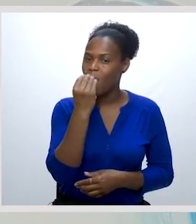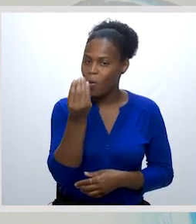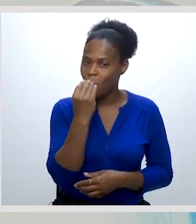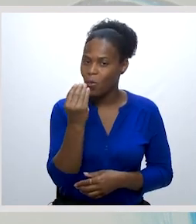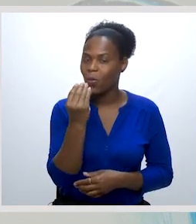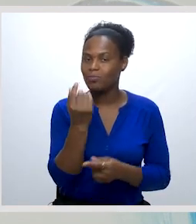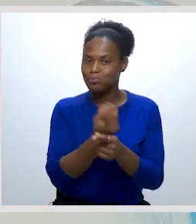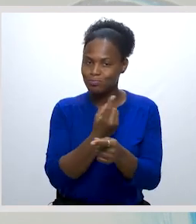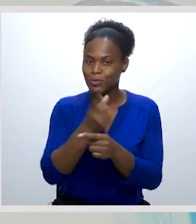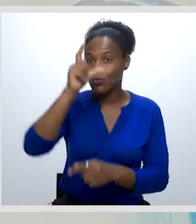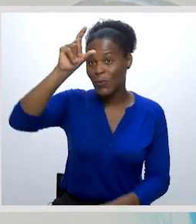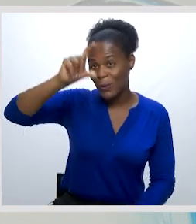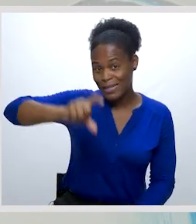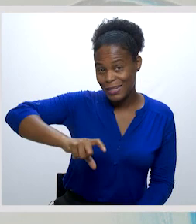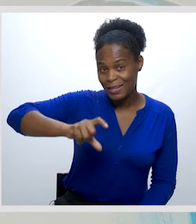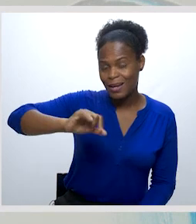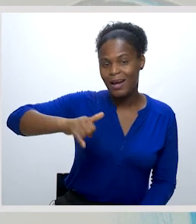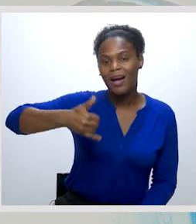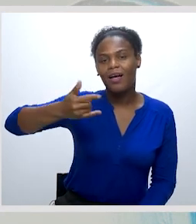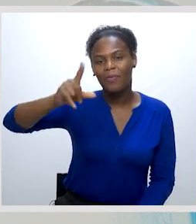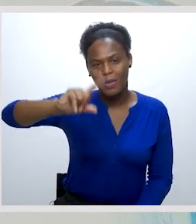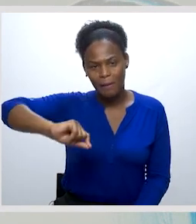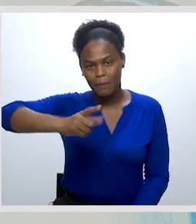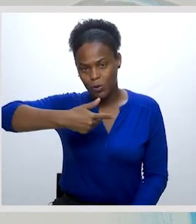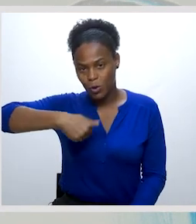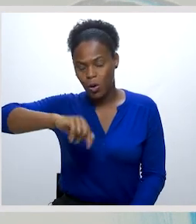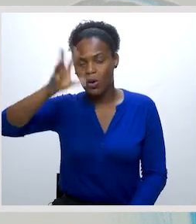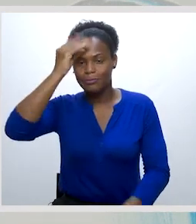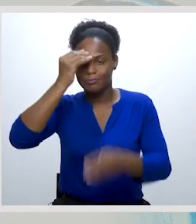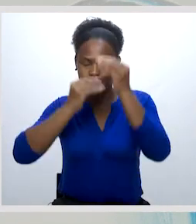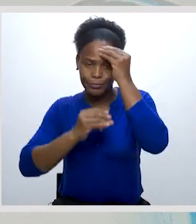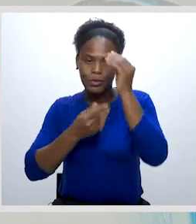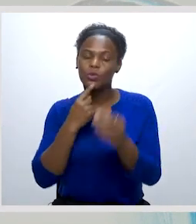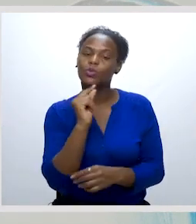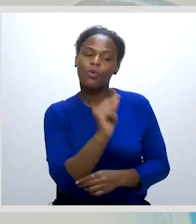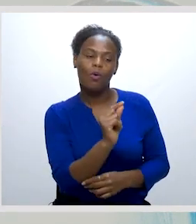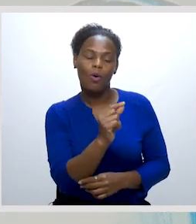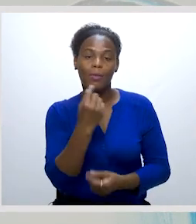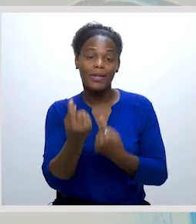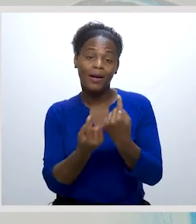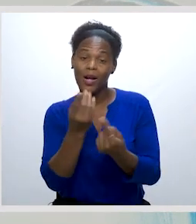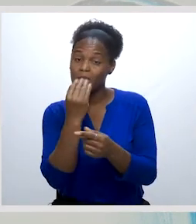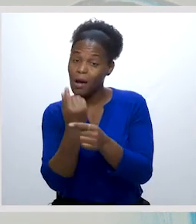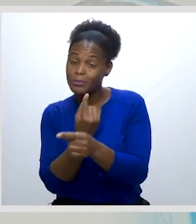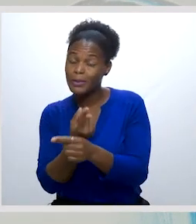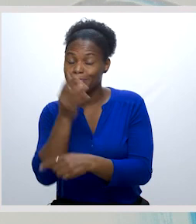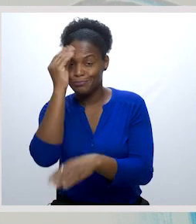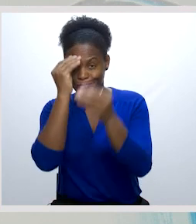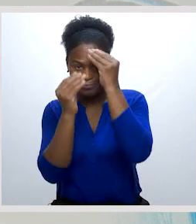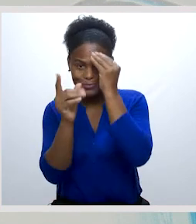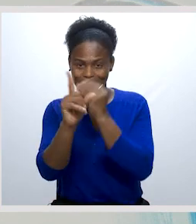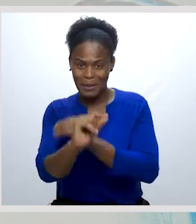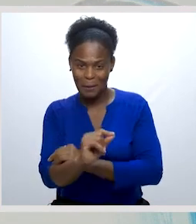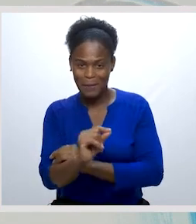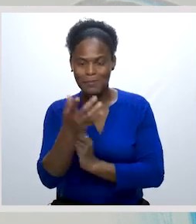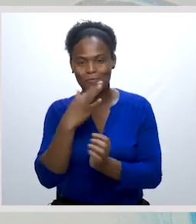journée, très bien, et nous avons appris le nom de quelques aliments.